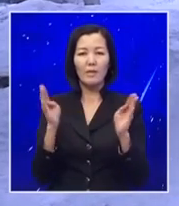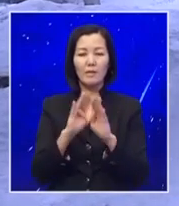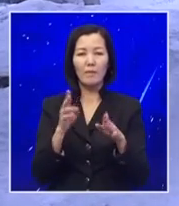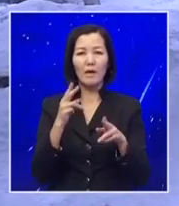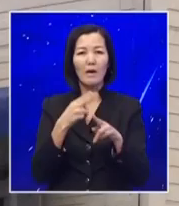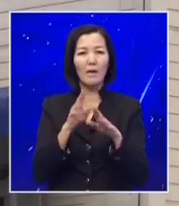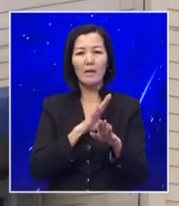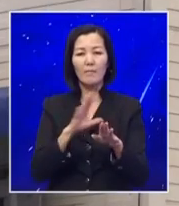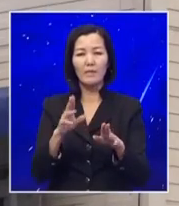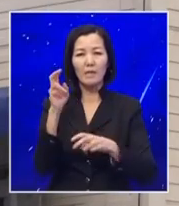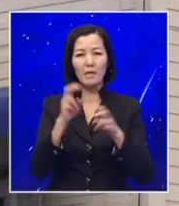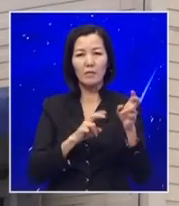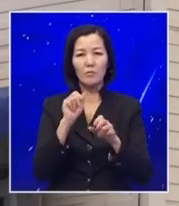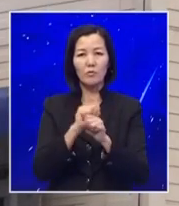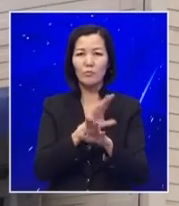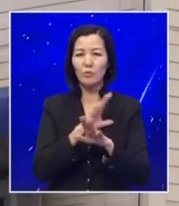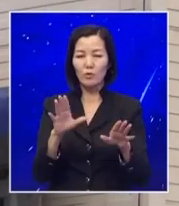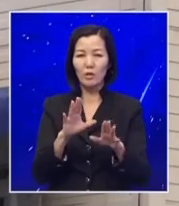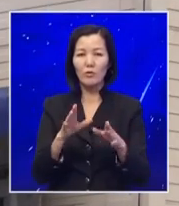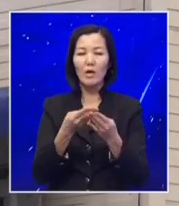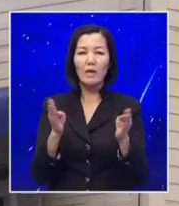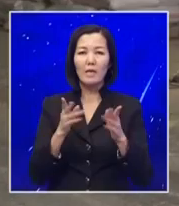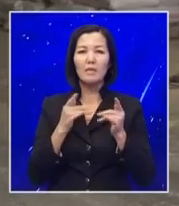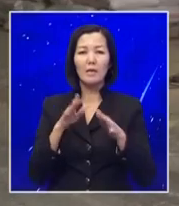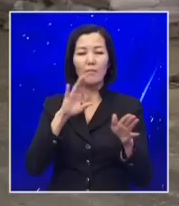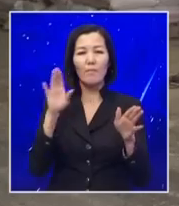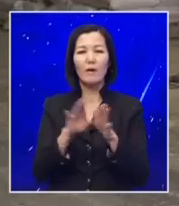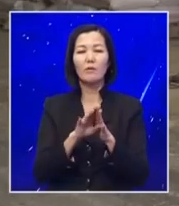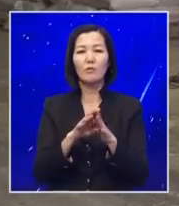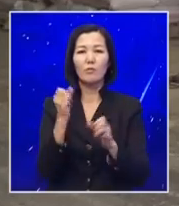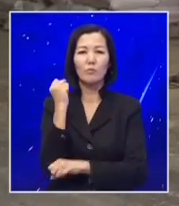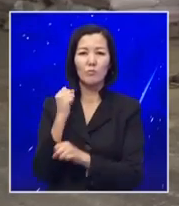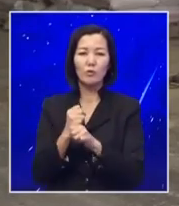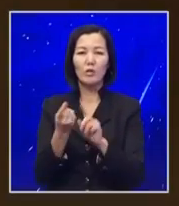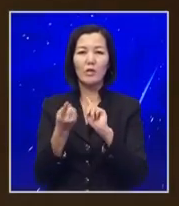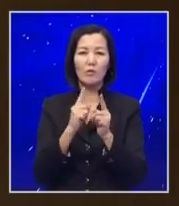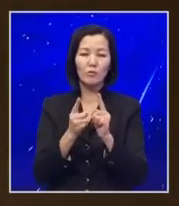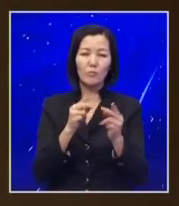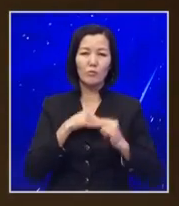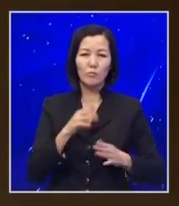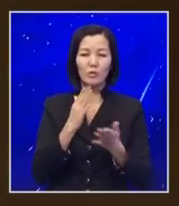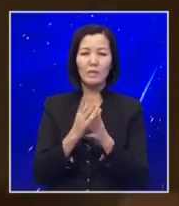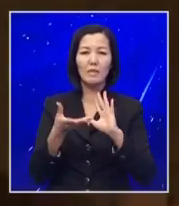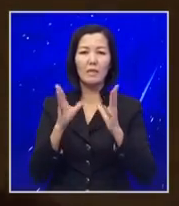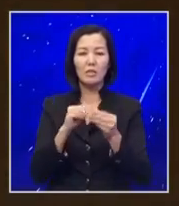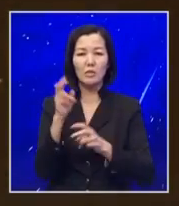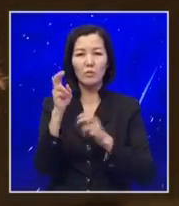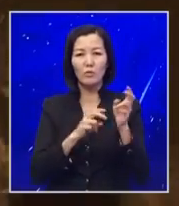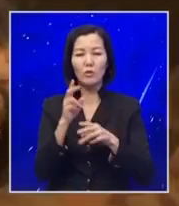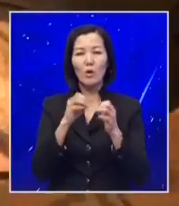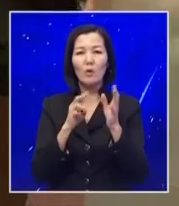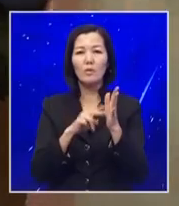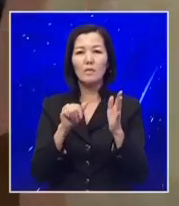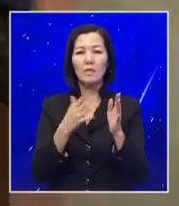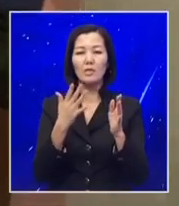қарамастан кәсіпорындар жұмысын тоқтатқан жоқ. Карантиндік талаптарды сақтай отырып, жұмысшылар кезекпен істеді. Нәтижесінде өндіріс көлемі 18,5